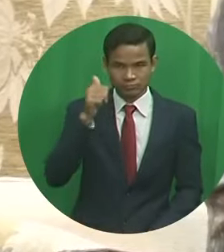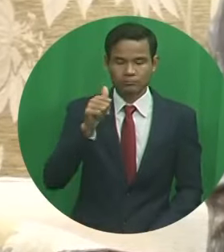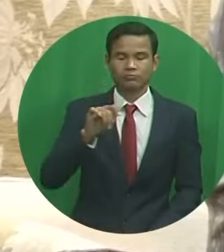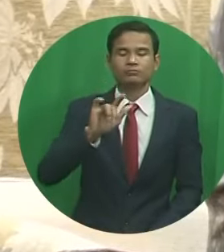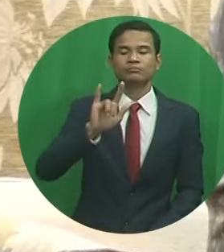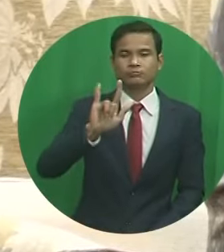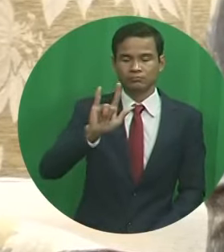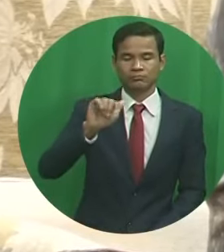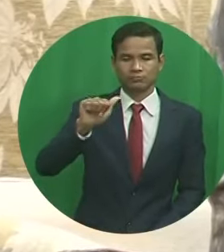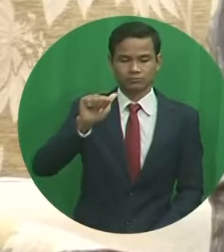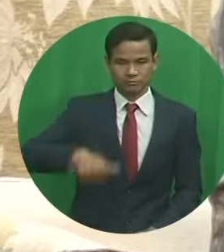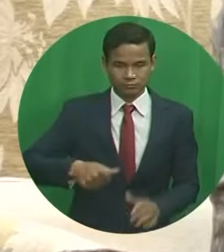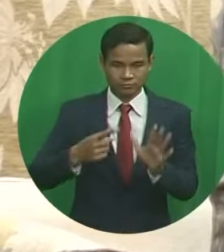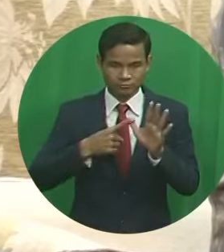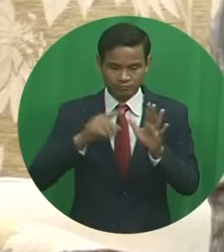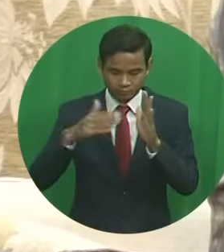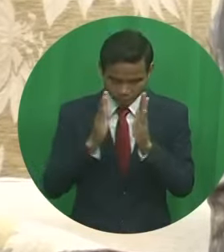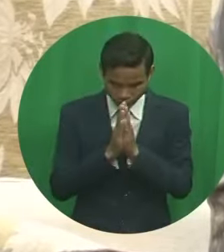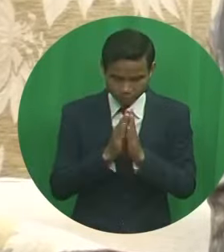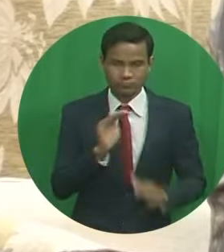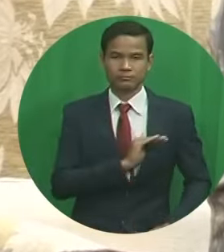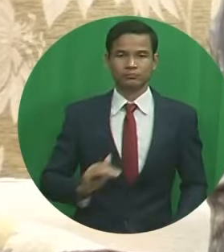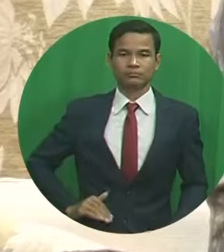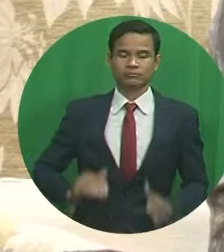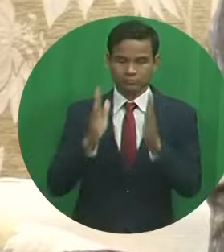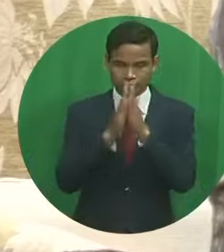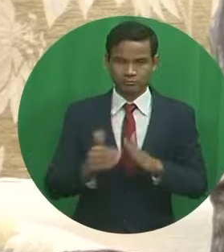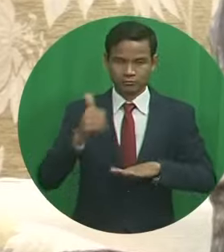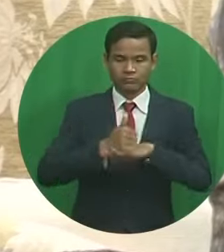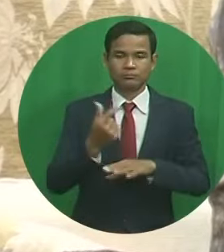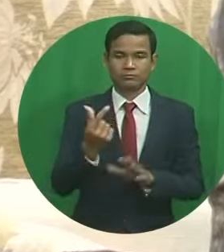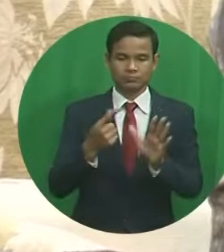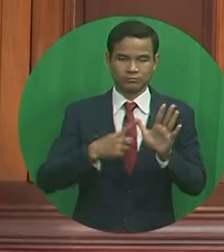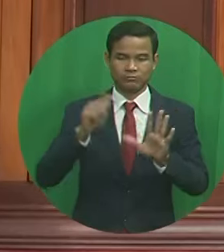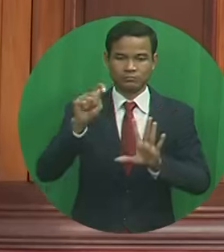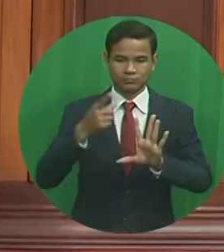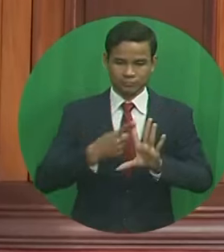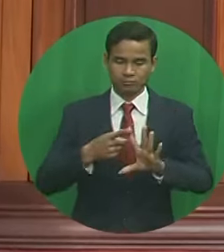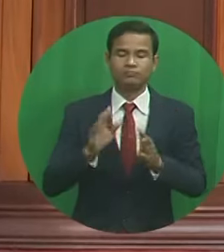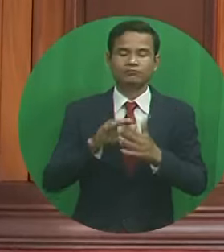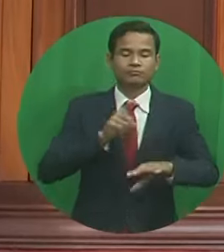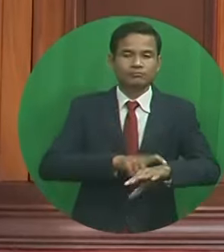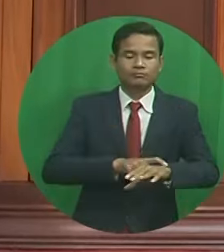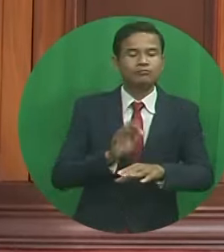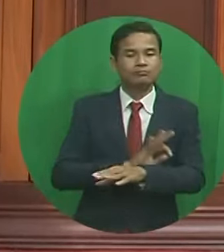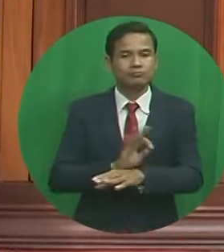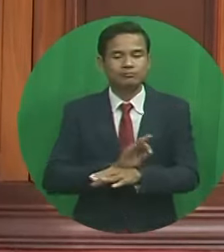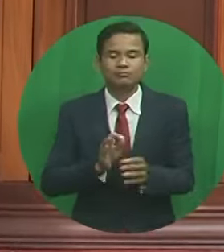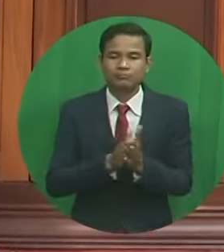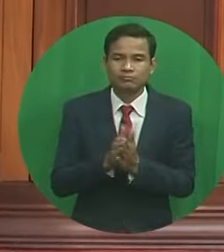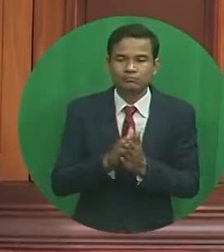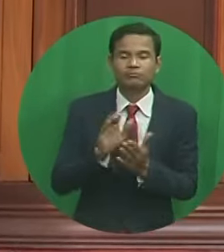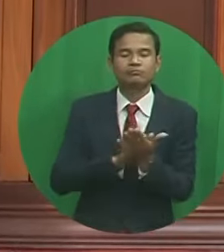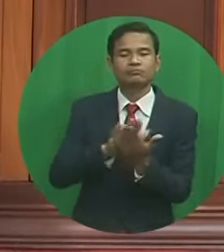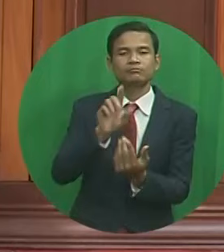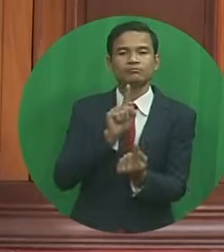ញ្ញាបានថ្លែងអំណរគុណជ្រាលជ្រៅជូនសម្ដេចរដ្ឋសភាធិបតីខុនសដារីដែលបានចំណាយពេលវេលាដ៏មមាញឹកអនុញ្ញាតឲ្យលោ